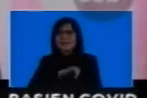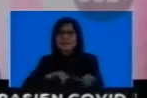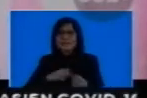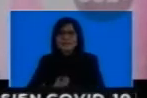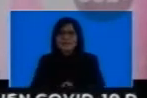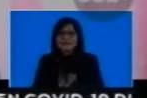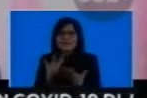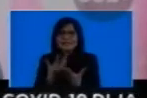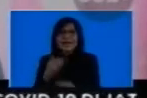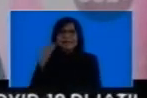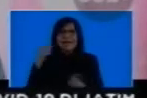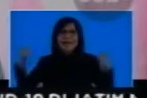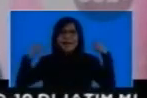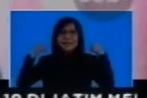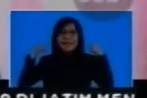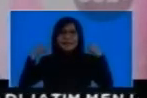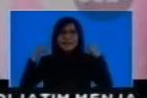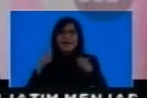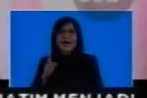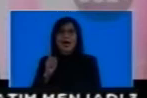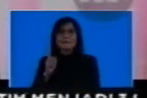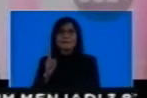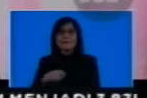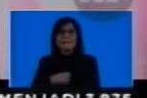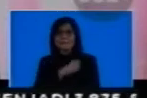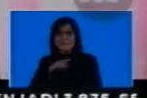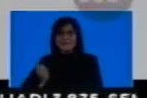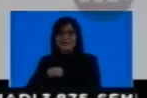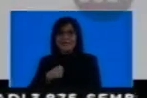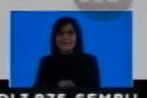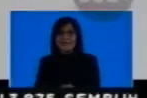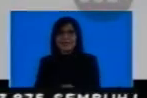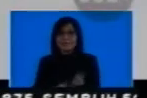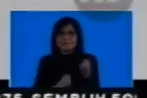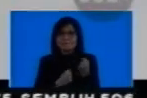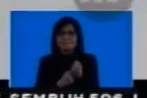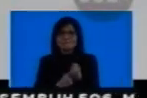tetap jaga kesehatan karena kita adalah ujung tombak negara.